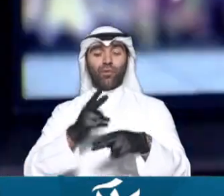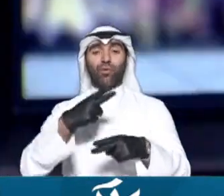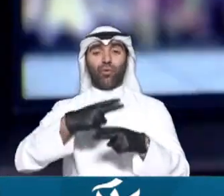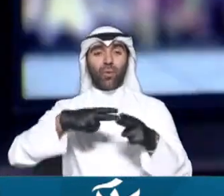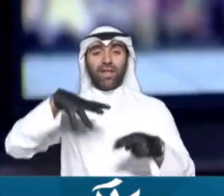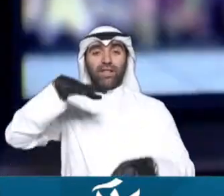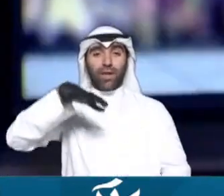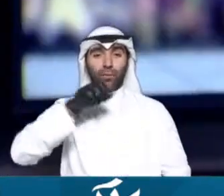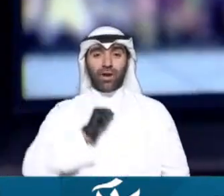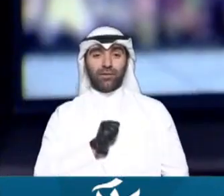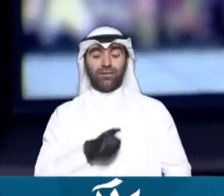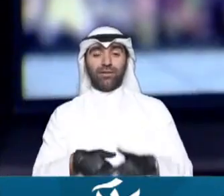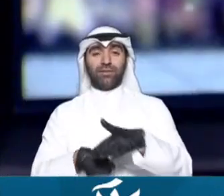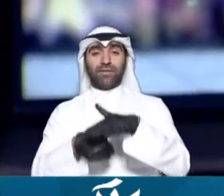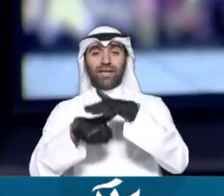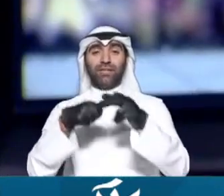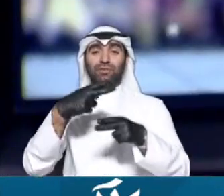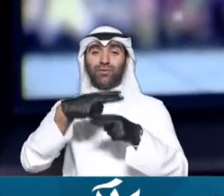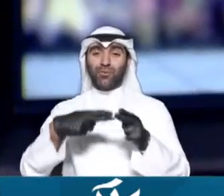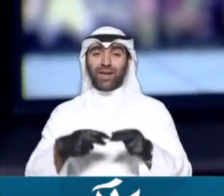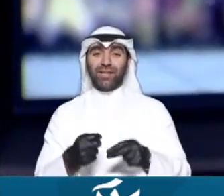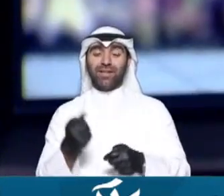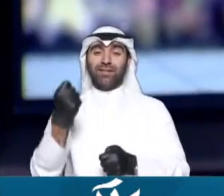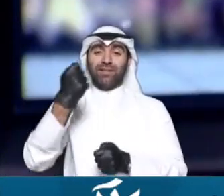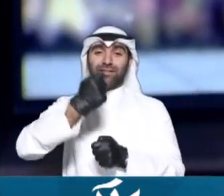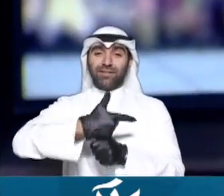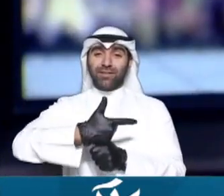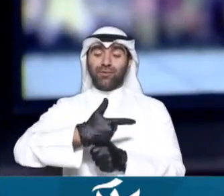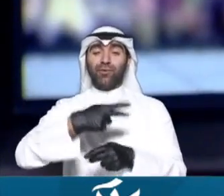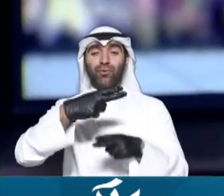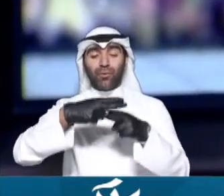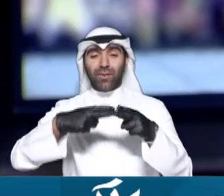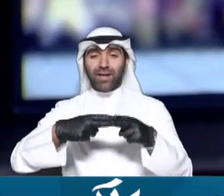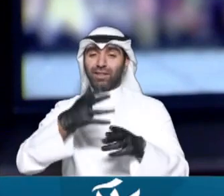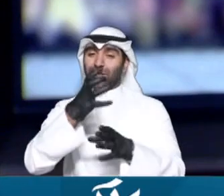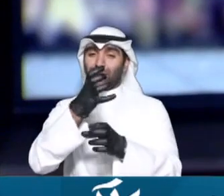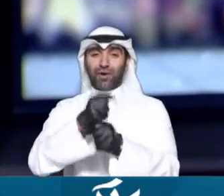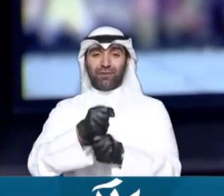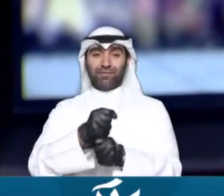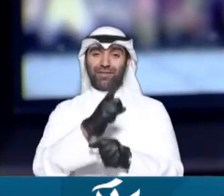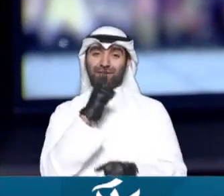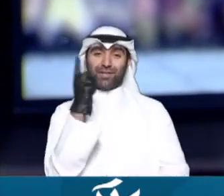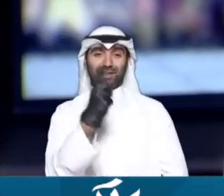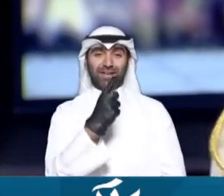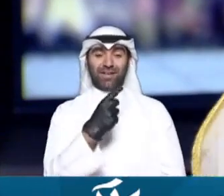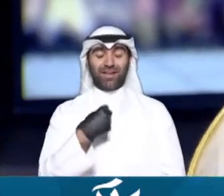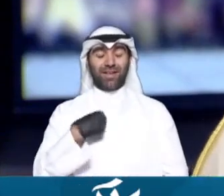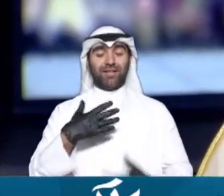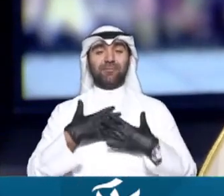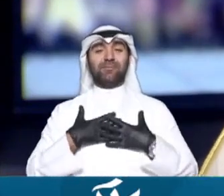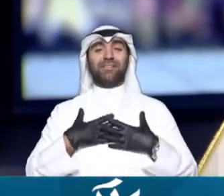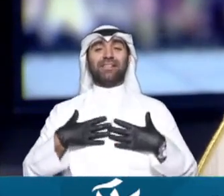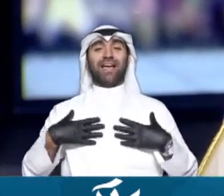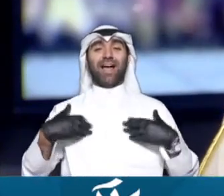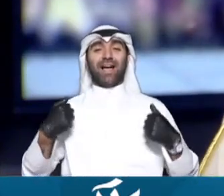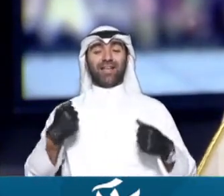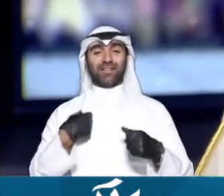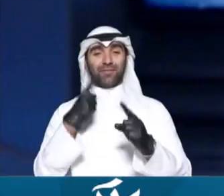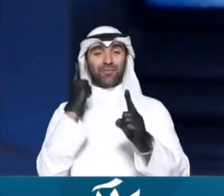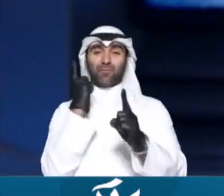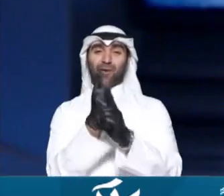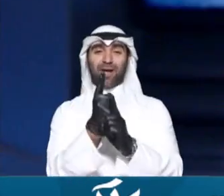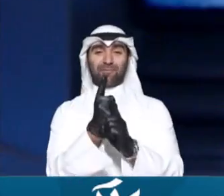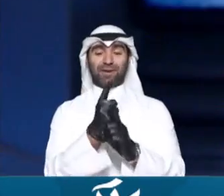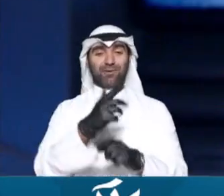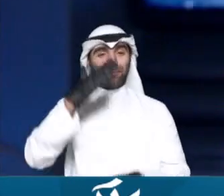مهجة القلب مع سواد العيون. نعم. وبسطنا خدودنا للقاكم ليكون المسير فوق الجفون. أحسن شيخ أحمد